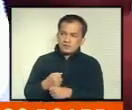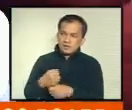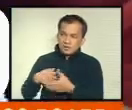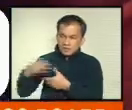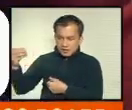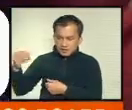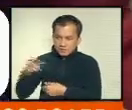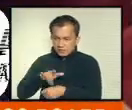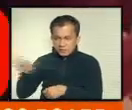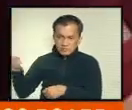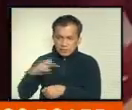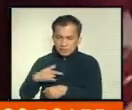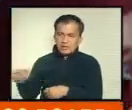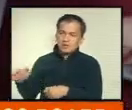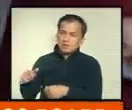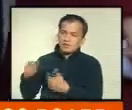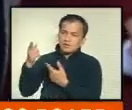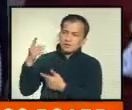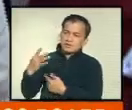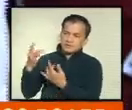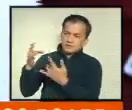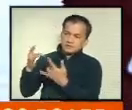ng ating bansa. Awa ng Diyos.